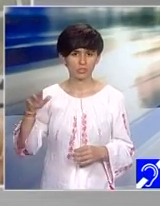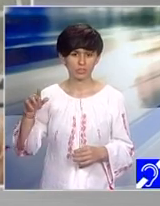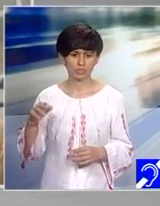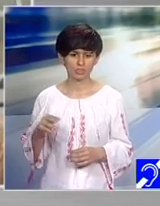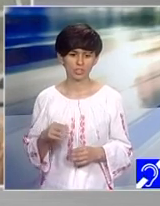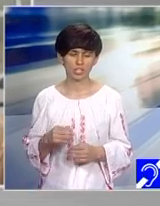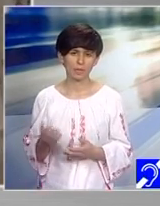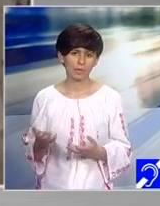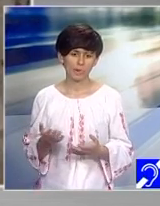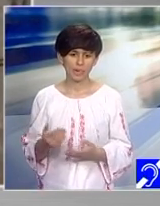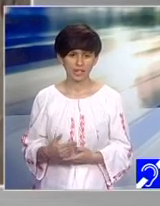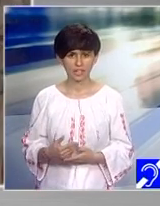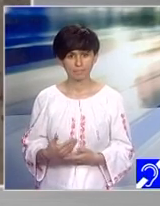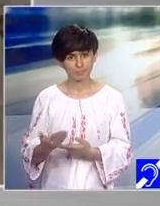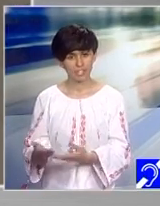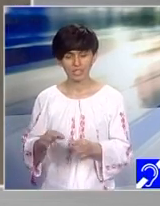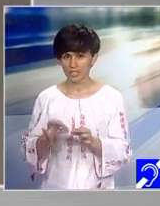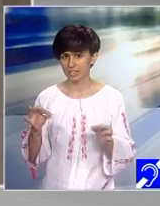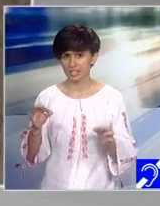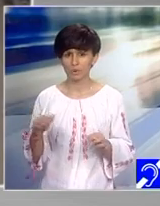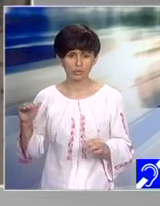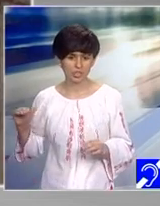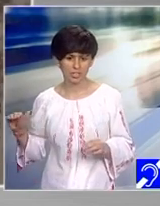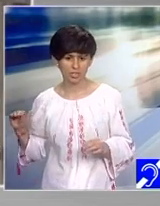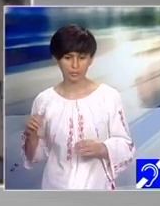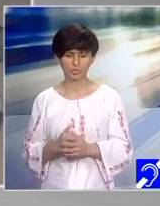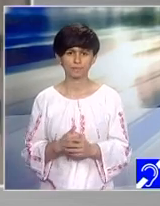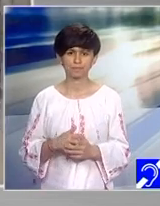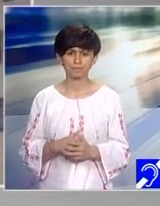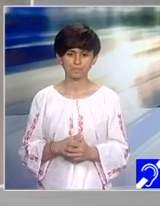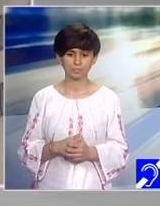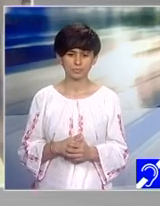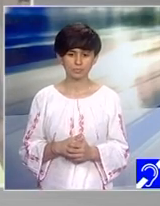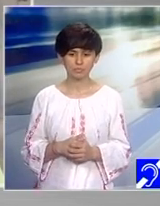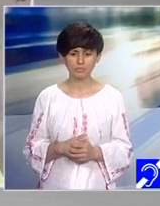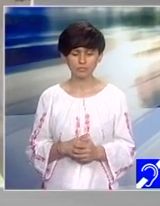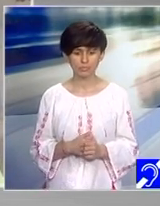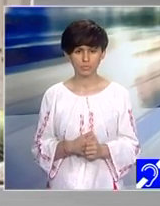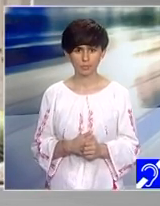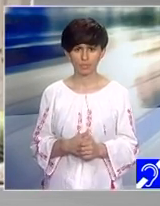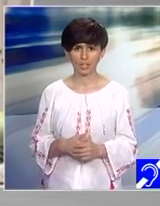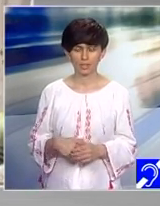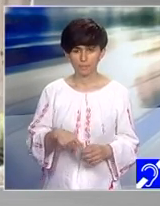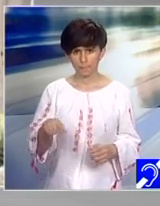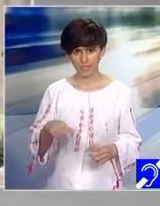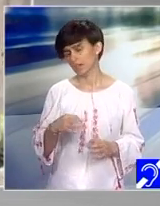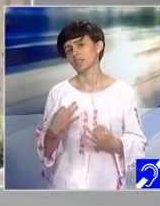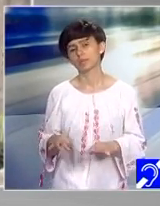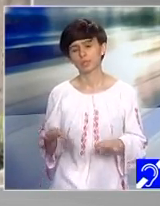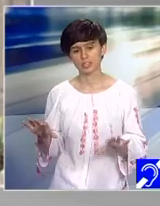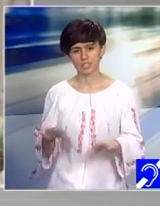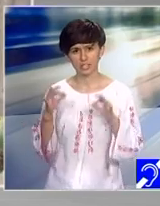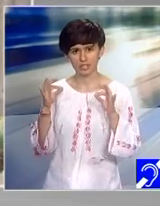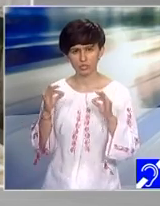pus cu mână de micuțe și noi am ținut seamă de asta. Ea ne permite să ne redescoperim